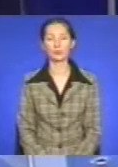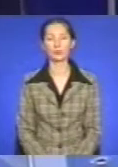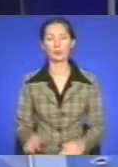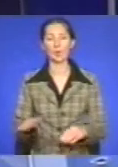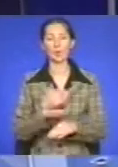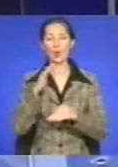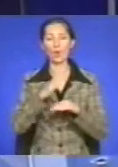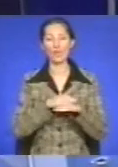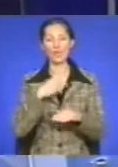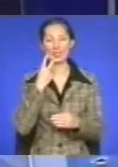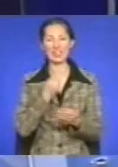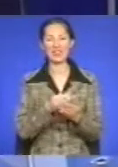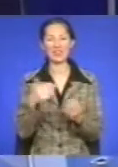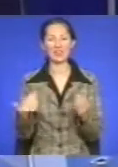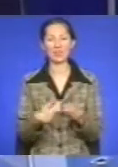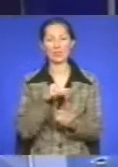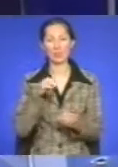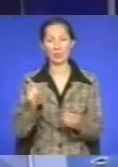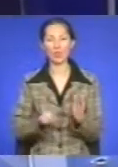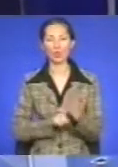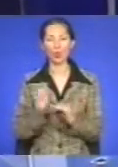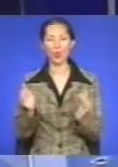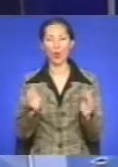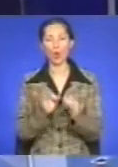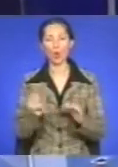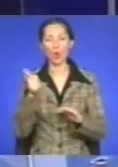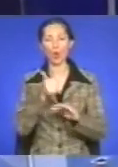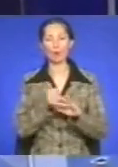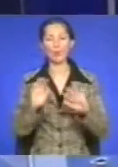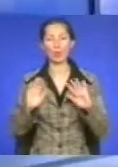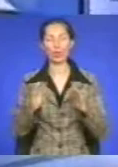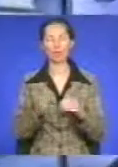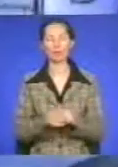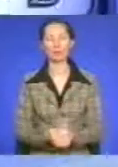Доброго вечора. Ви дивитеся «Вісті ТТБ». Спочатку коротко про головні події.